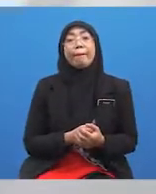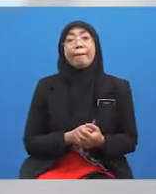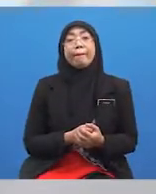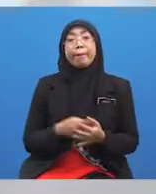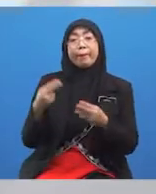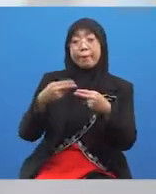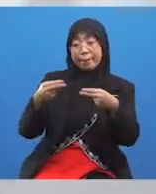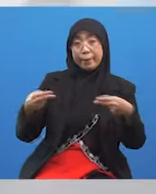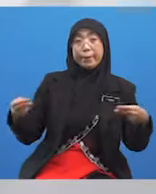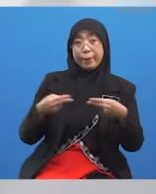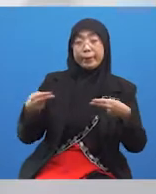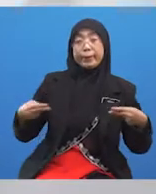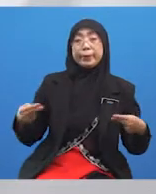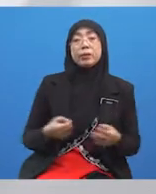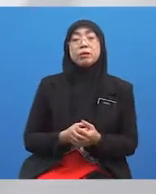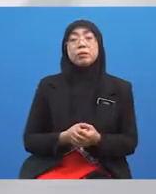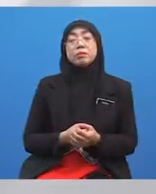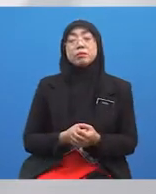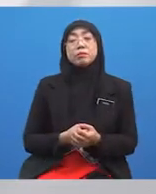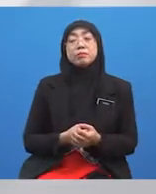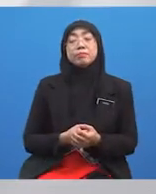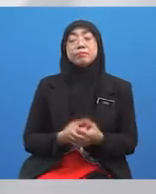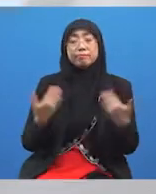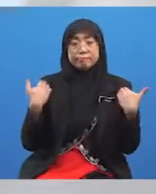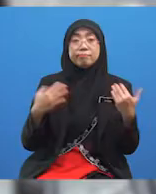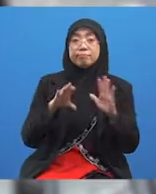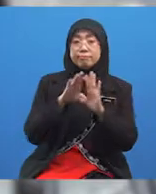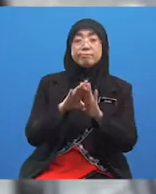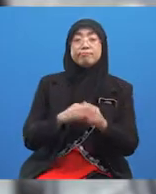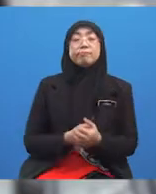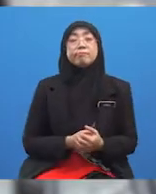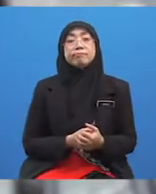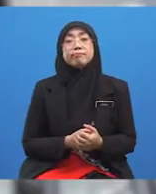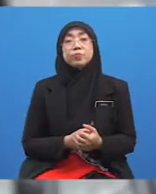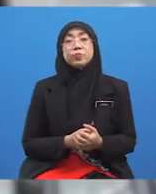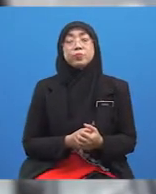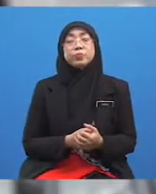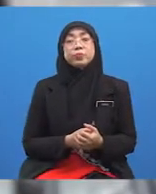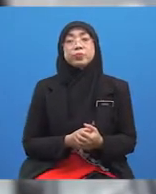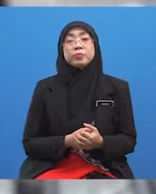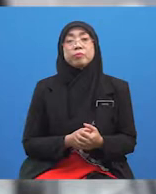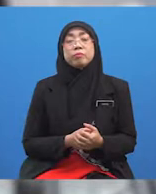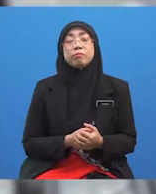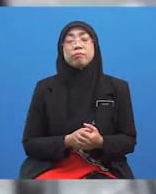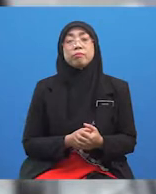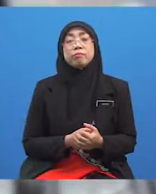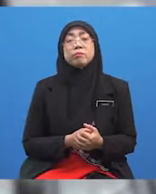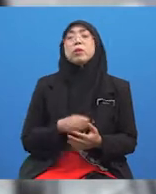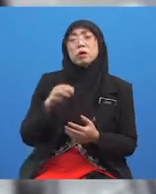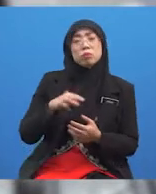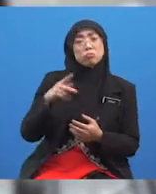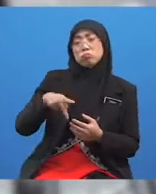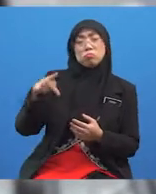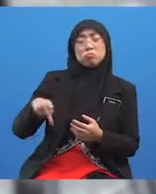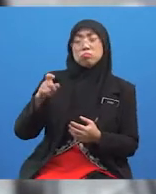huraikan, wajib ada fakta, huraian dan contoh. Selain itu, pelajar-pelajar harus merujuk markah yang